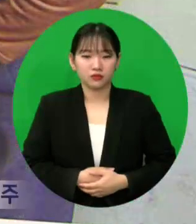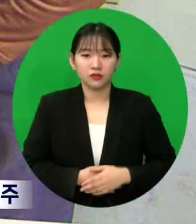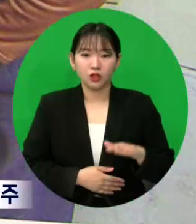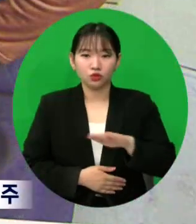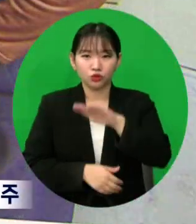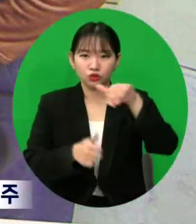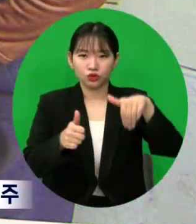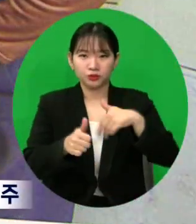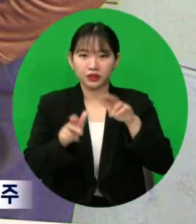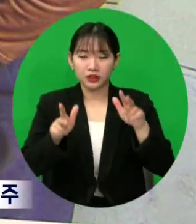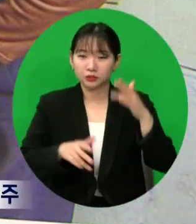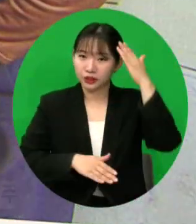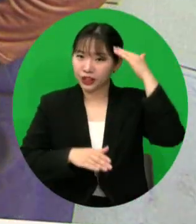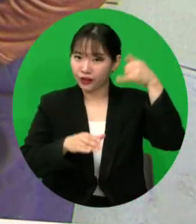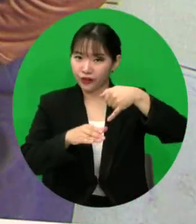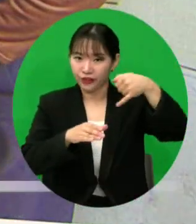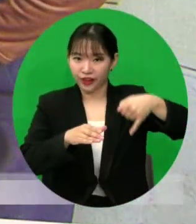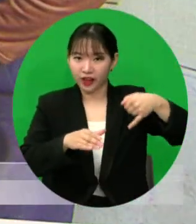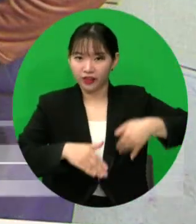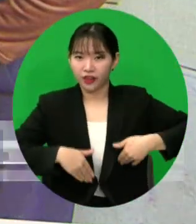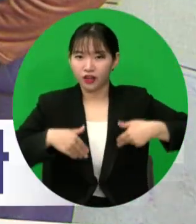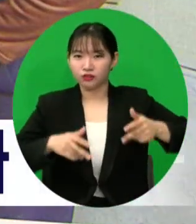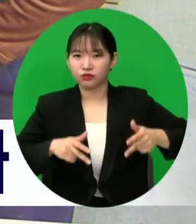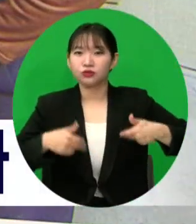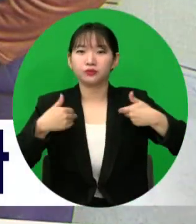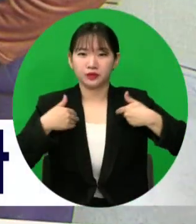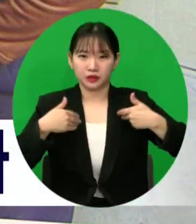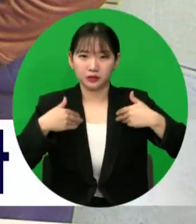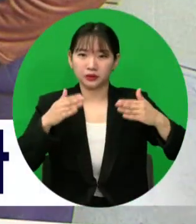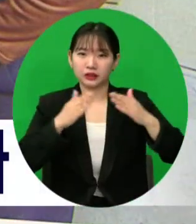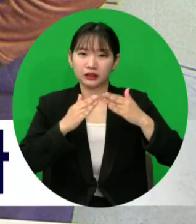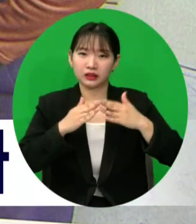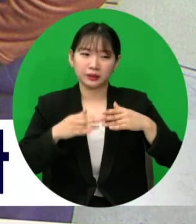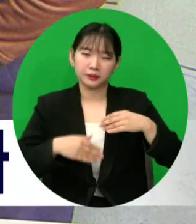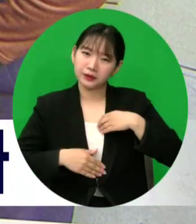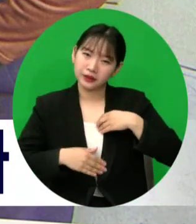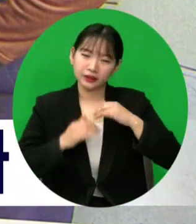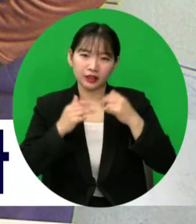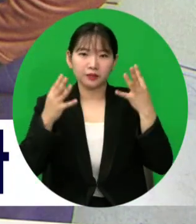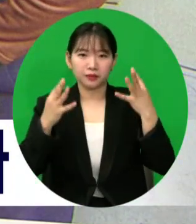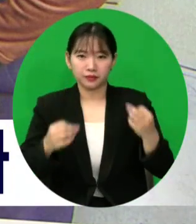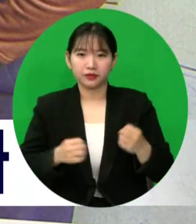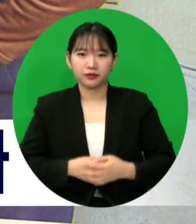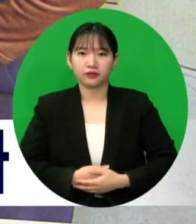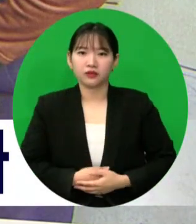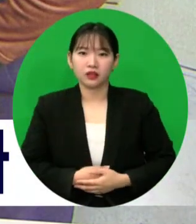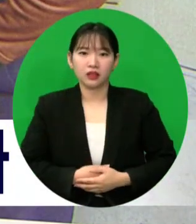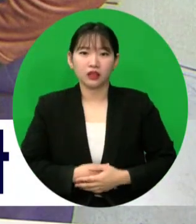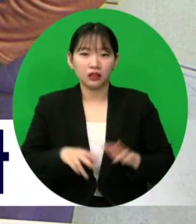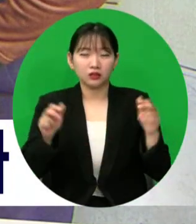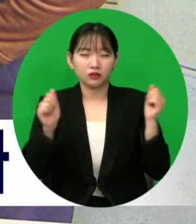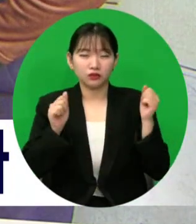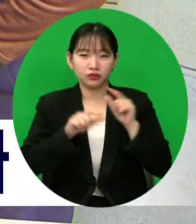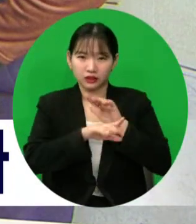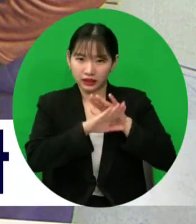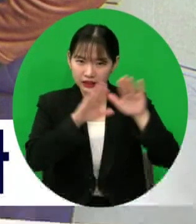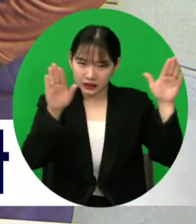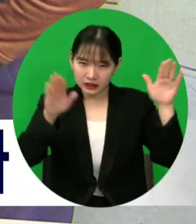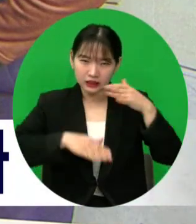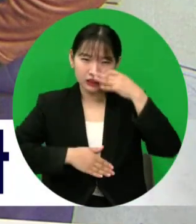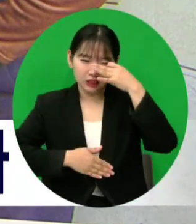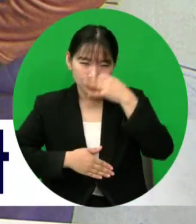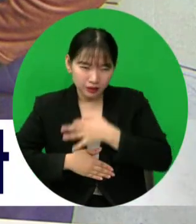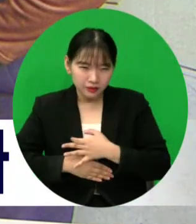우리 주위에는 아직도 연탄으로 난방을 해야 하는 등 주거 취약 계층이 적지 않습니다. 부쩍 쌀쌀해진 날씨와